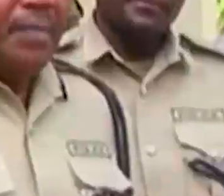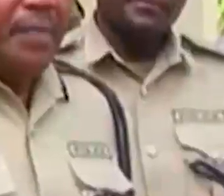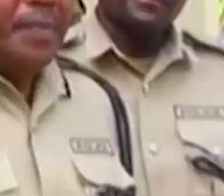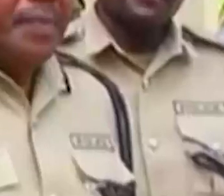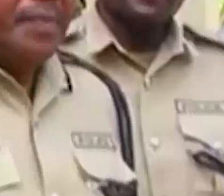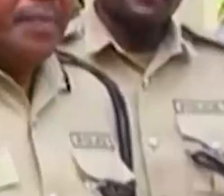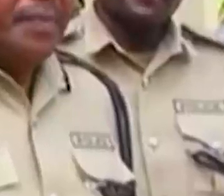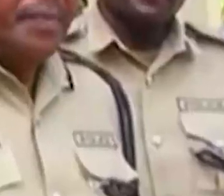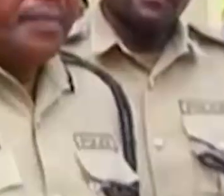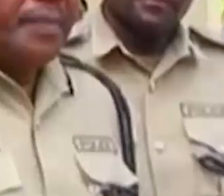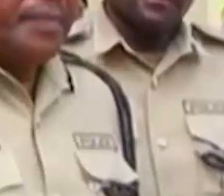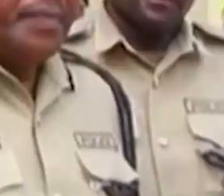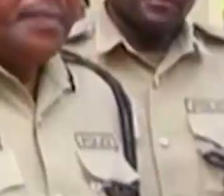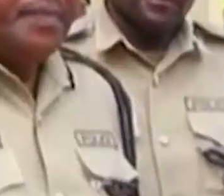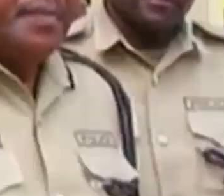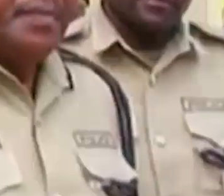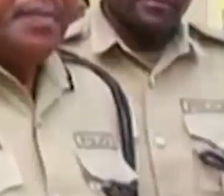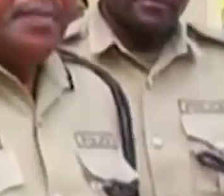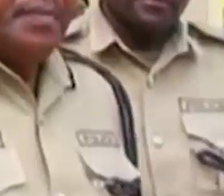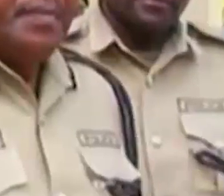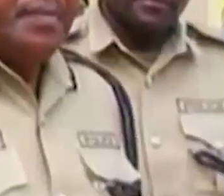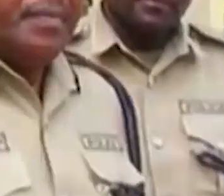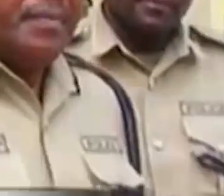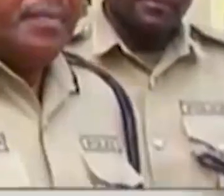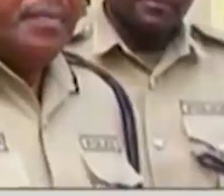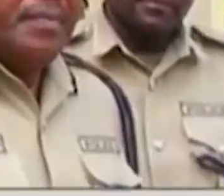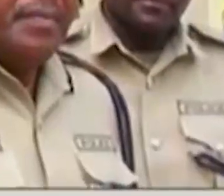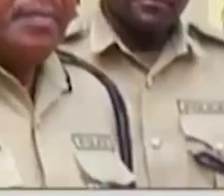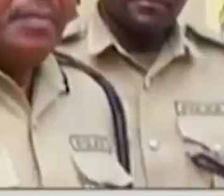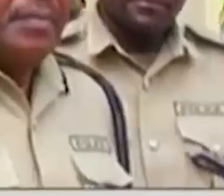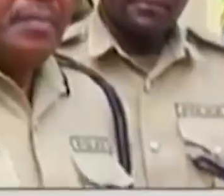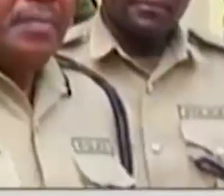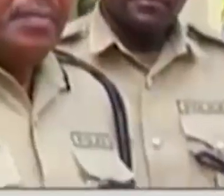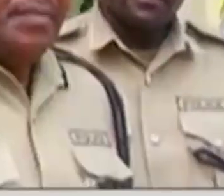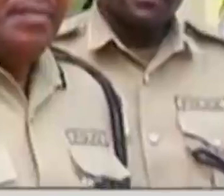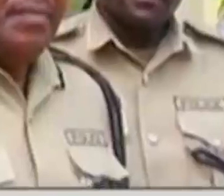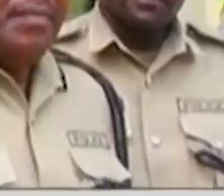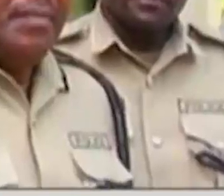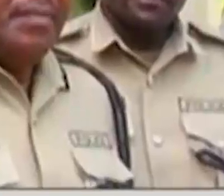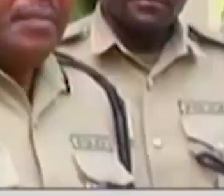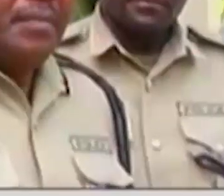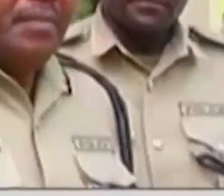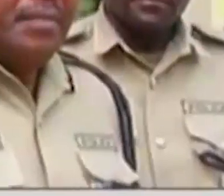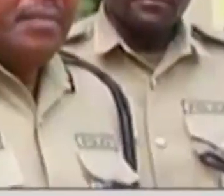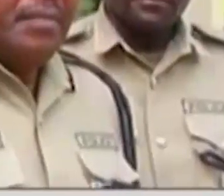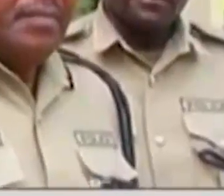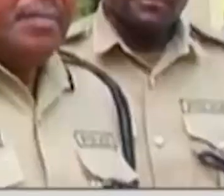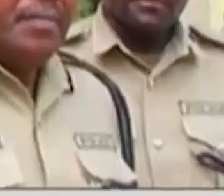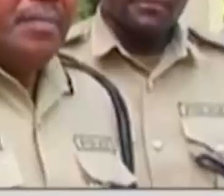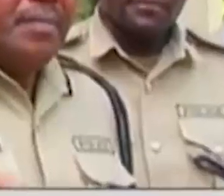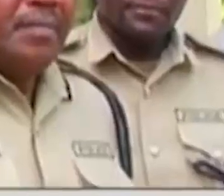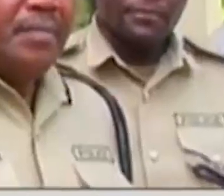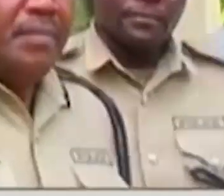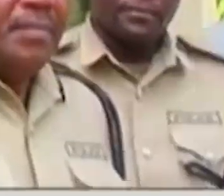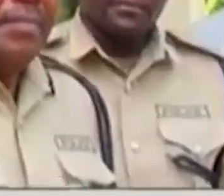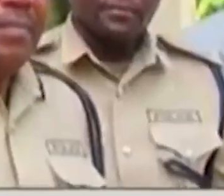Amejipanga vizuri kuhakikisha kwamba kwanza hali ya usalama iwe ya uhakika. Na niwaambie ndugu zangu wa Tanzania